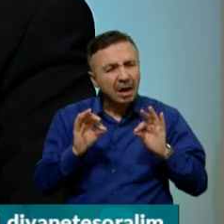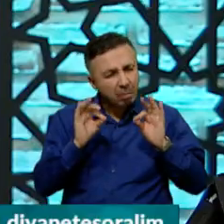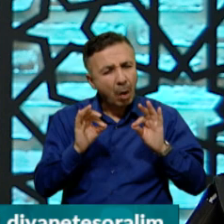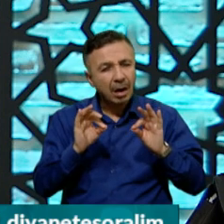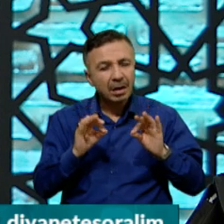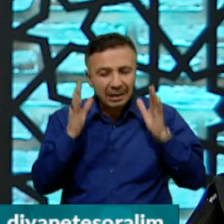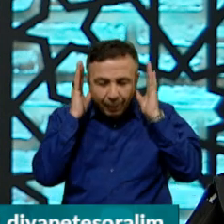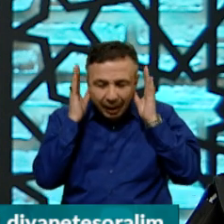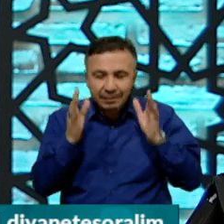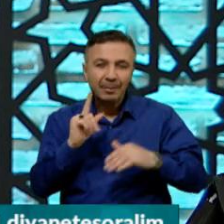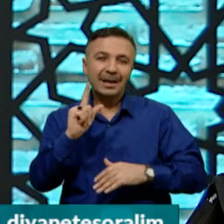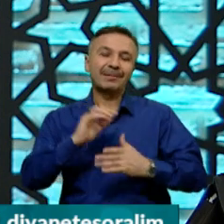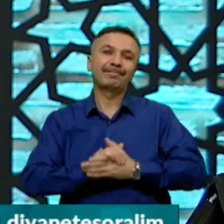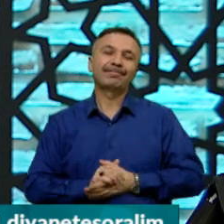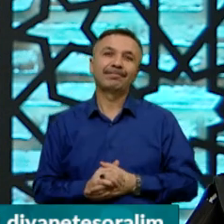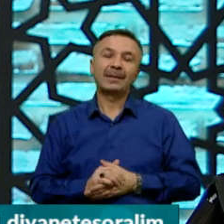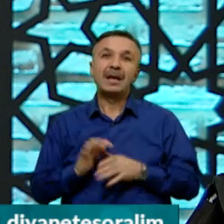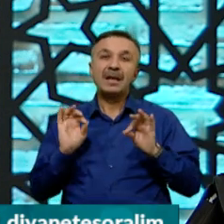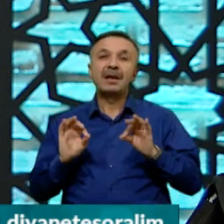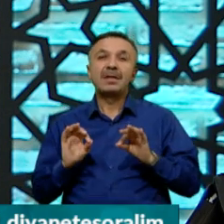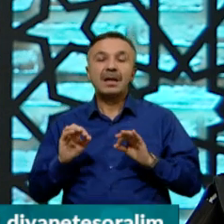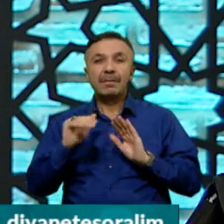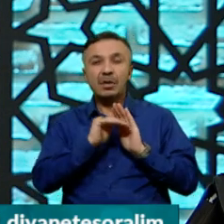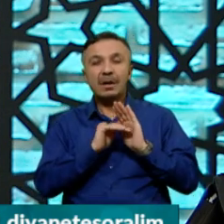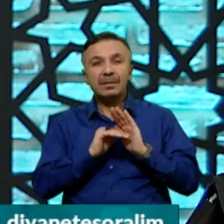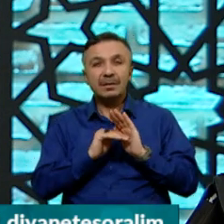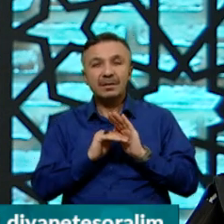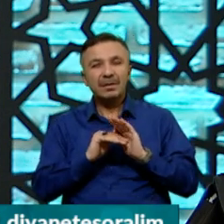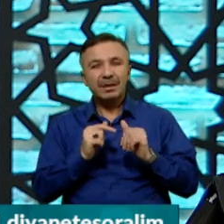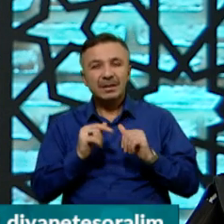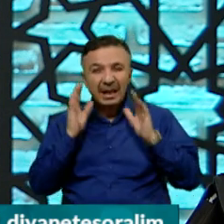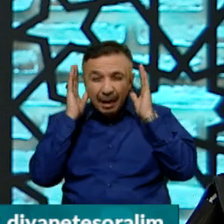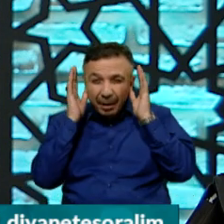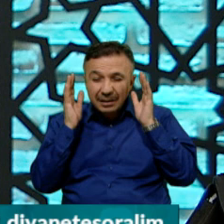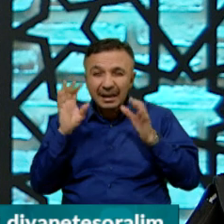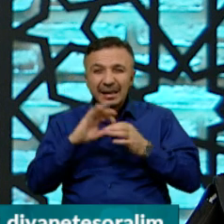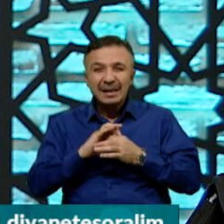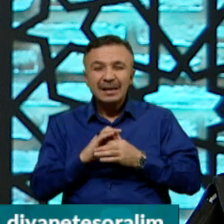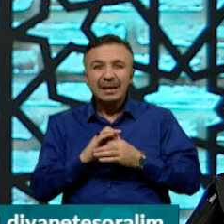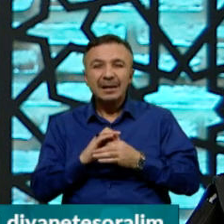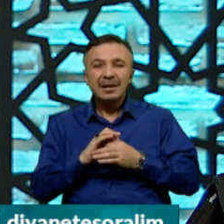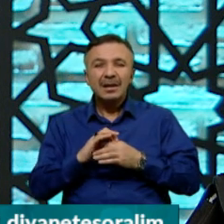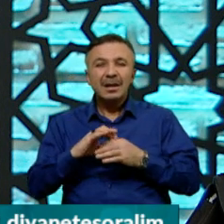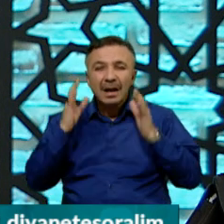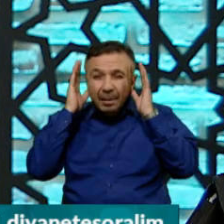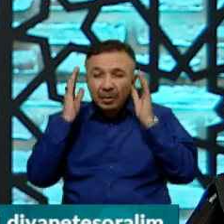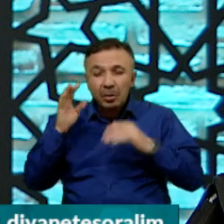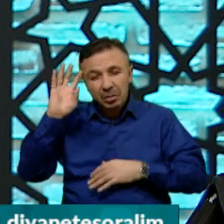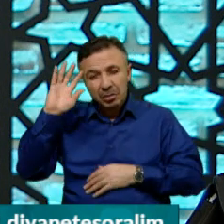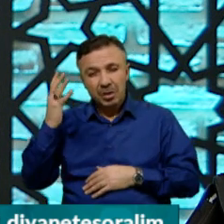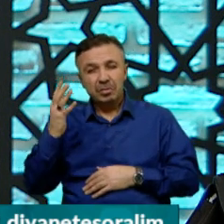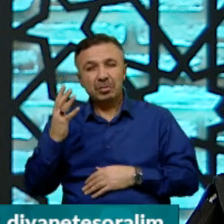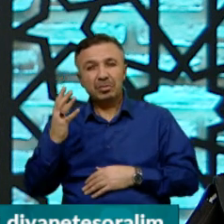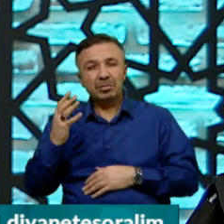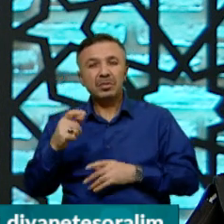ben oraya geleceksin Hocam şimdi programımızın başında namazla alakalı rahatsızlığımız var namaz kılıyoruz şaşırıyoruz falan diye bir soru